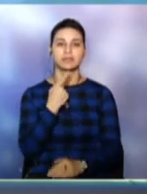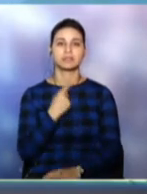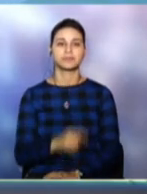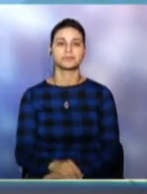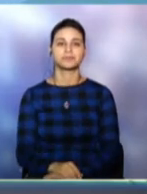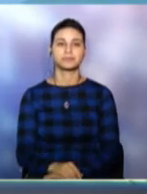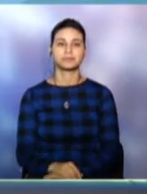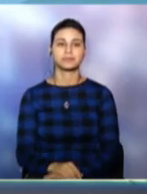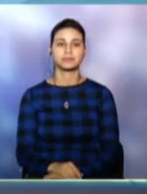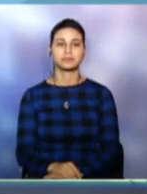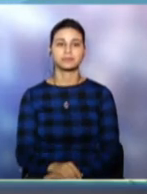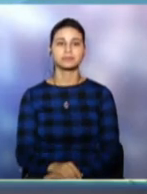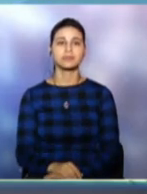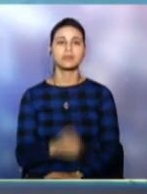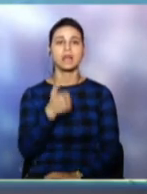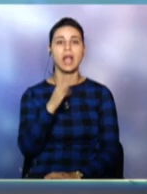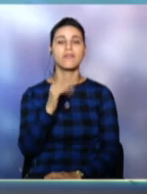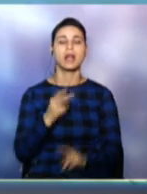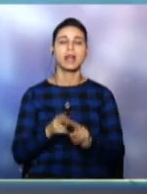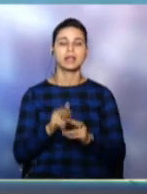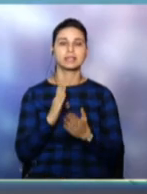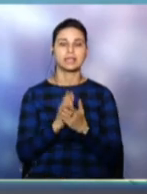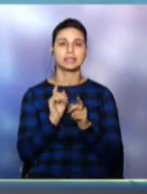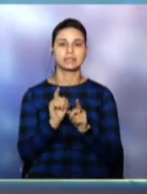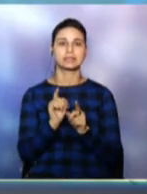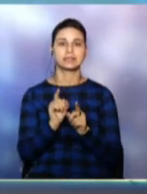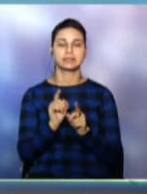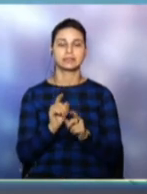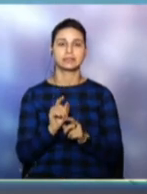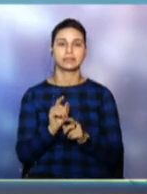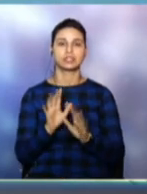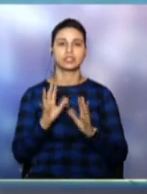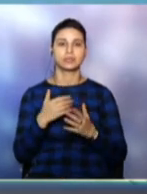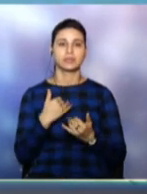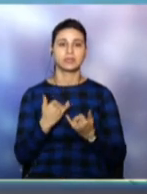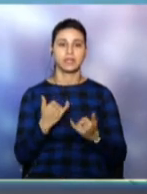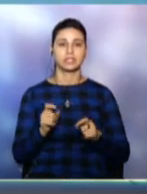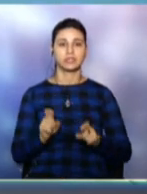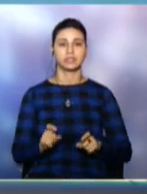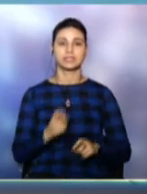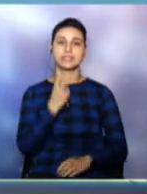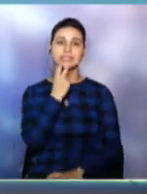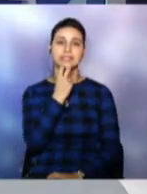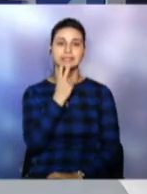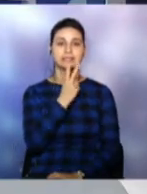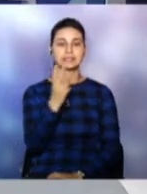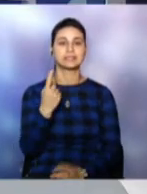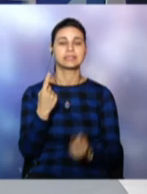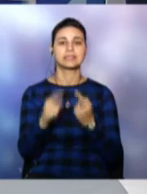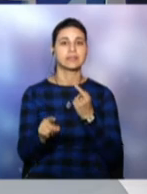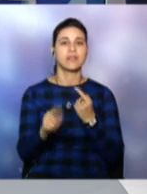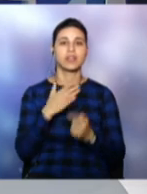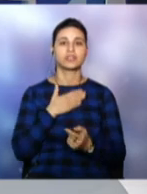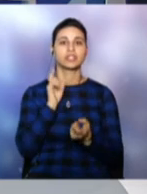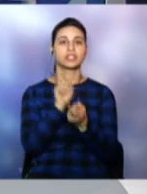ვისაუბრეთ, კოფეინი ეს არის ის შემთხვევა, მე დღეს ვიჯექი და ვიღიმოდი განსხვავებით სხვა